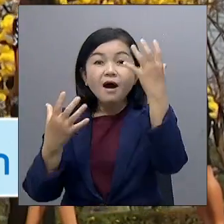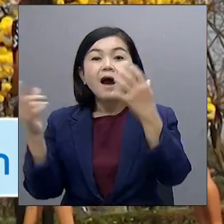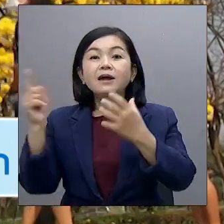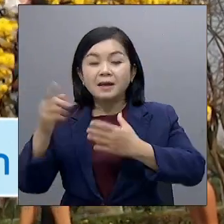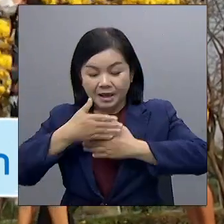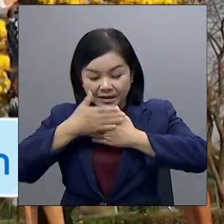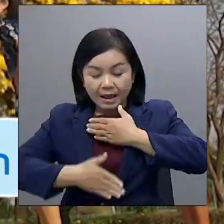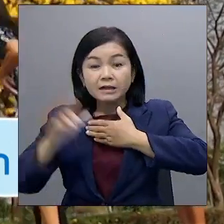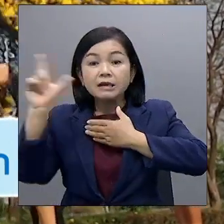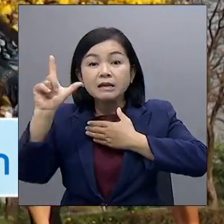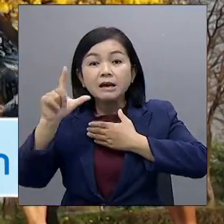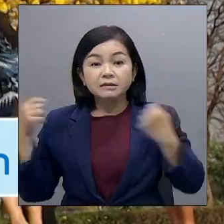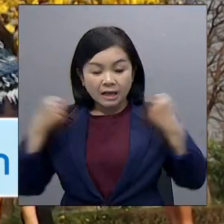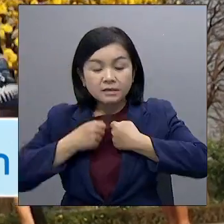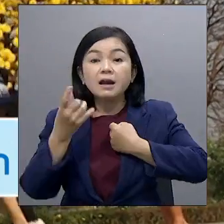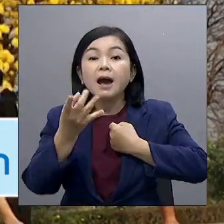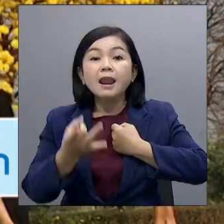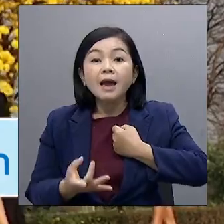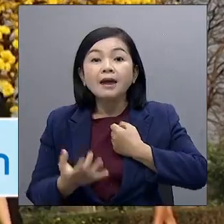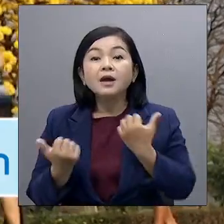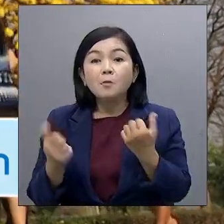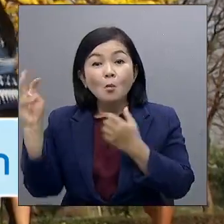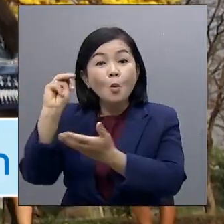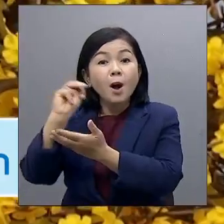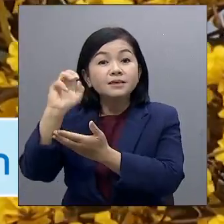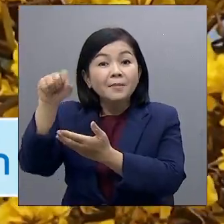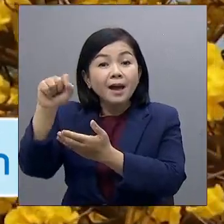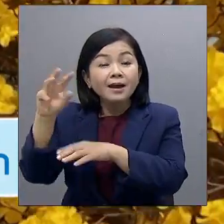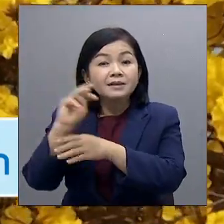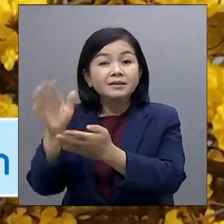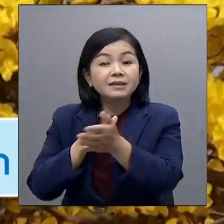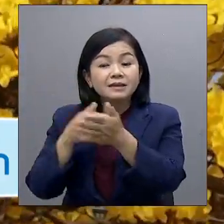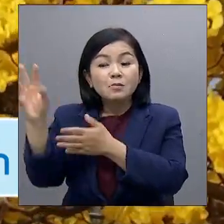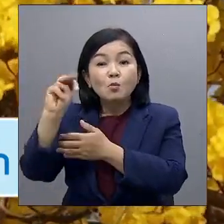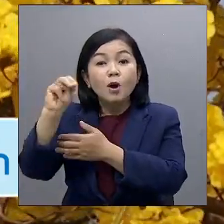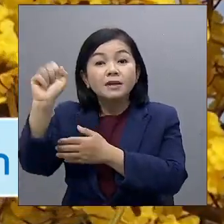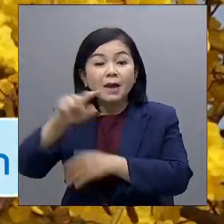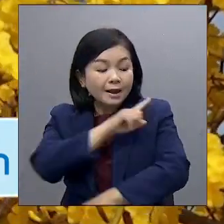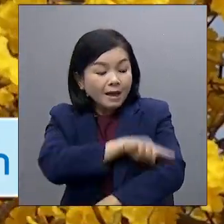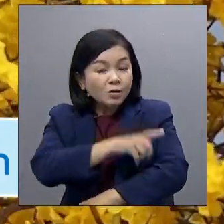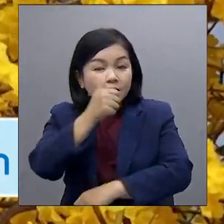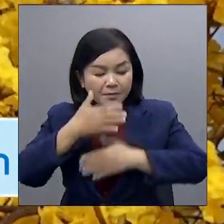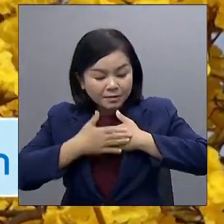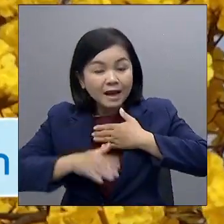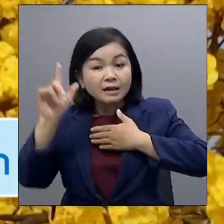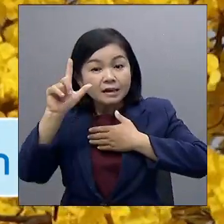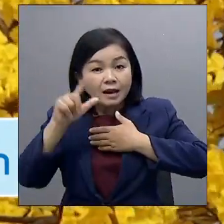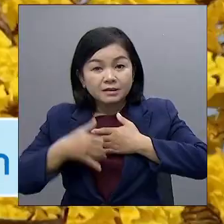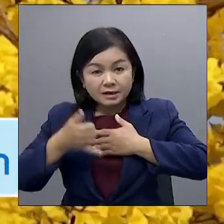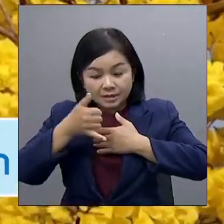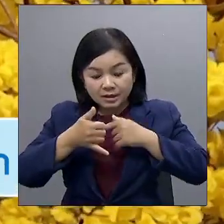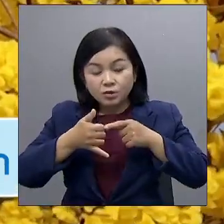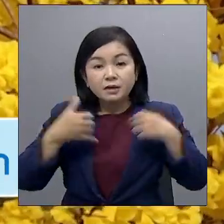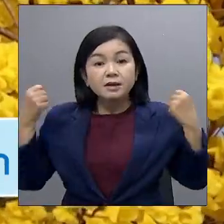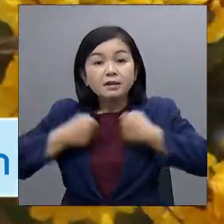เป็นเหลืองนี่ต้องแต่งตัวสีลายนี่คุณไปได้เลยวันเนี้ยพี่ตอก็สีตัดกันเลยสีม่วงตัดเลยตัดเหลืองเลยก็ได้ใช่มั้ฮะขาวได้กับทุกชุด